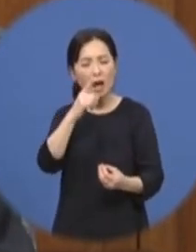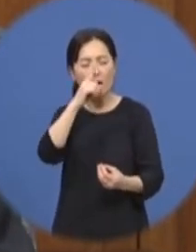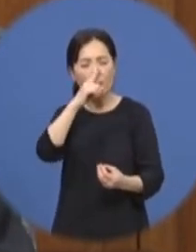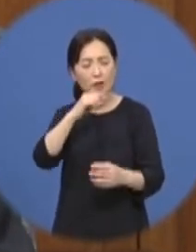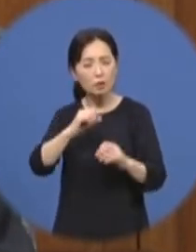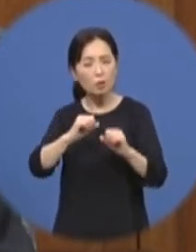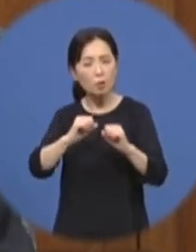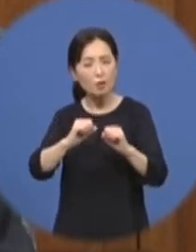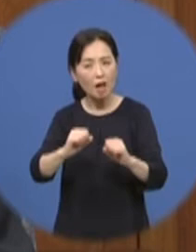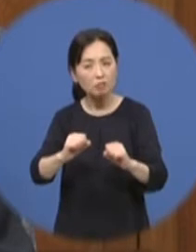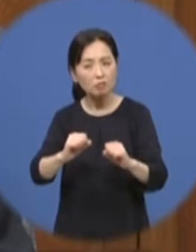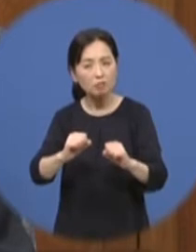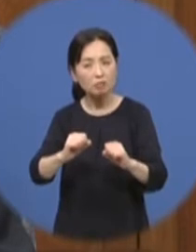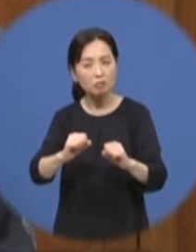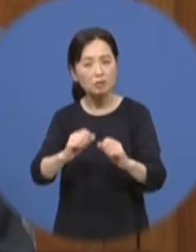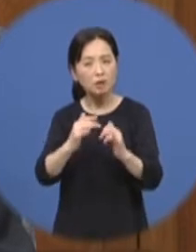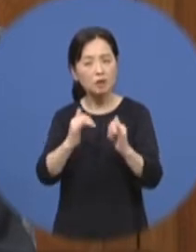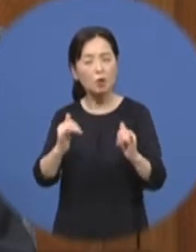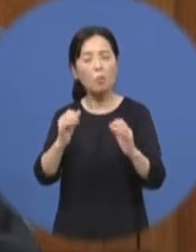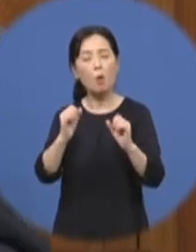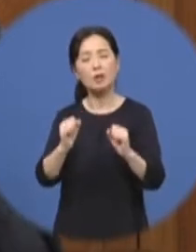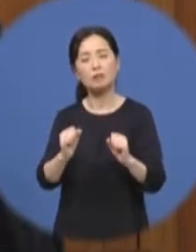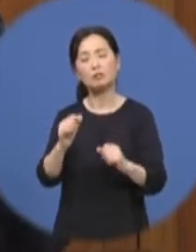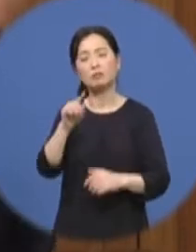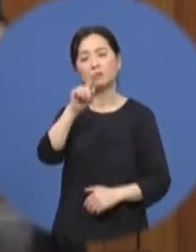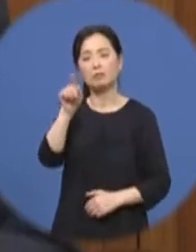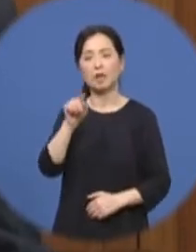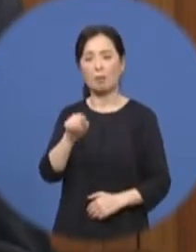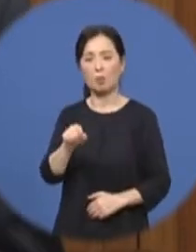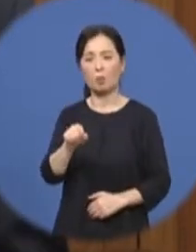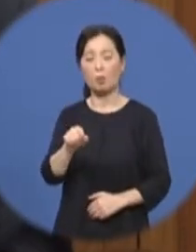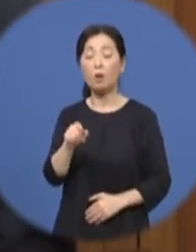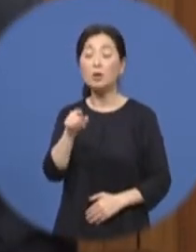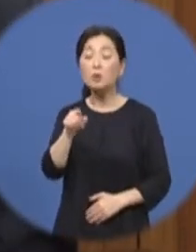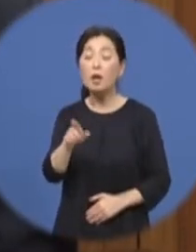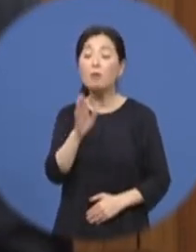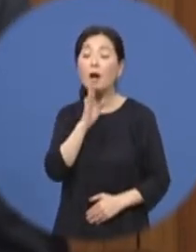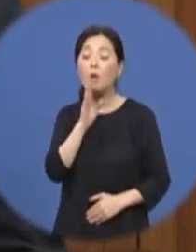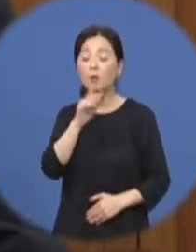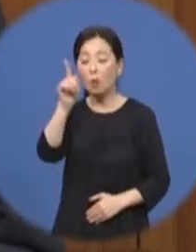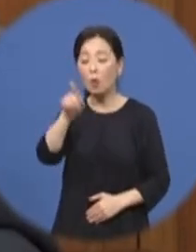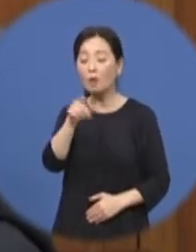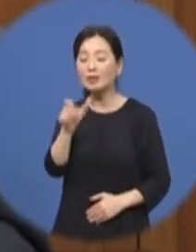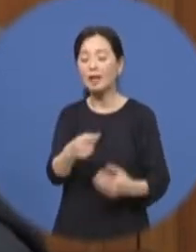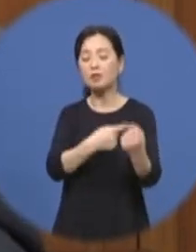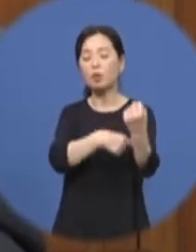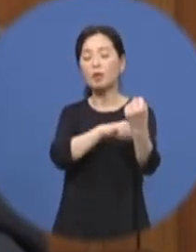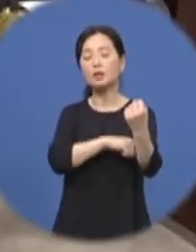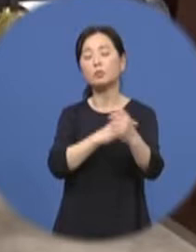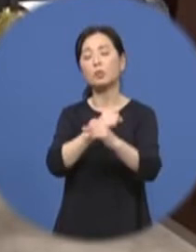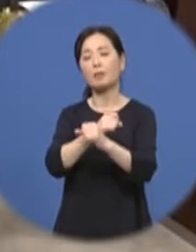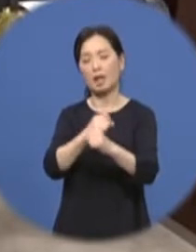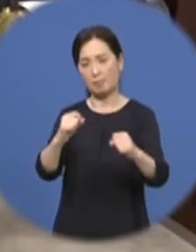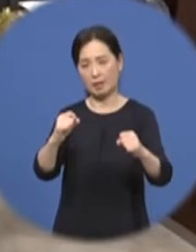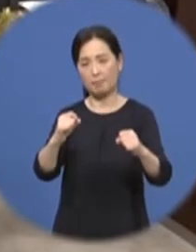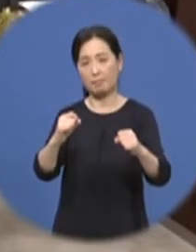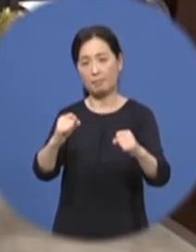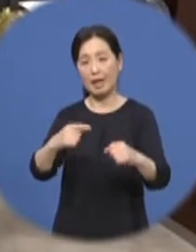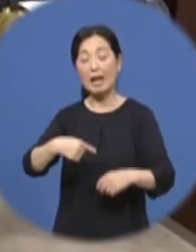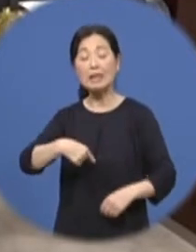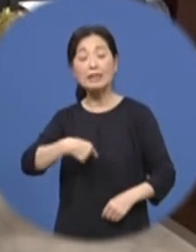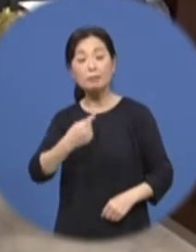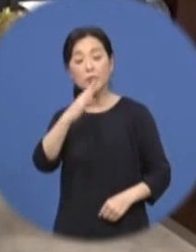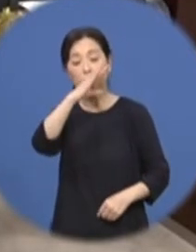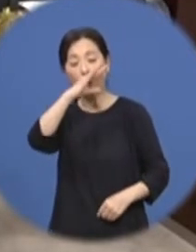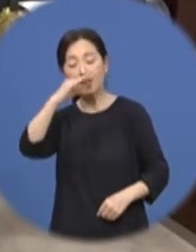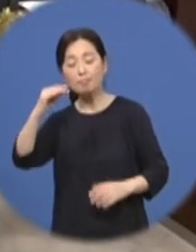ても、ですよね、そんなの本当の人間力じゃありませんよ。やっぱり自分も立派な人に成長